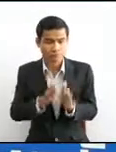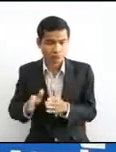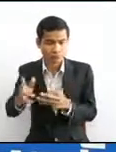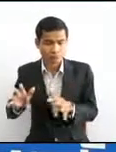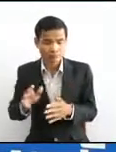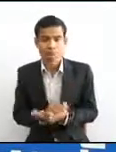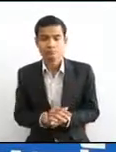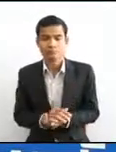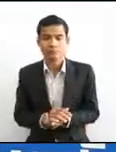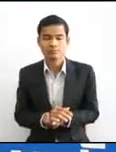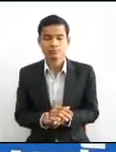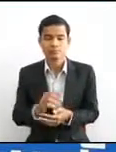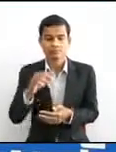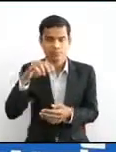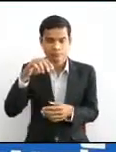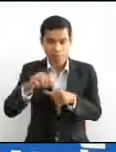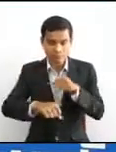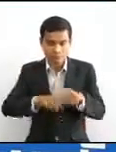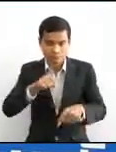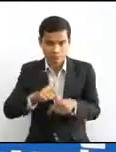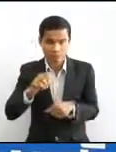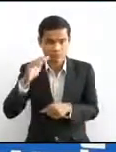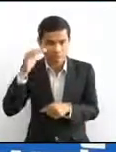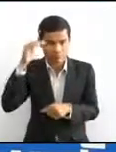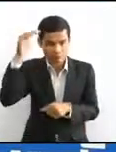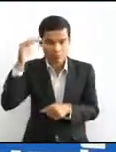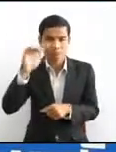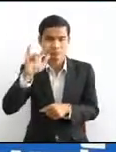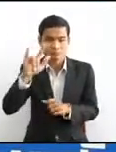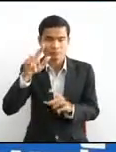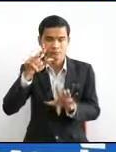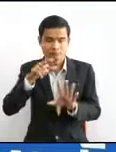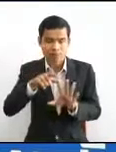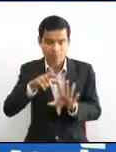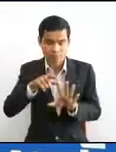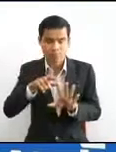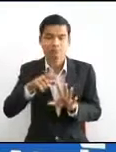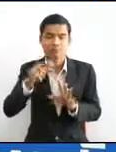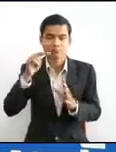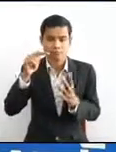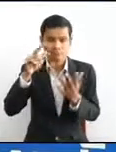tọ con bòn tòng đoàn tiến